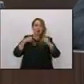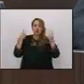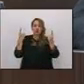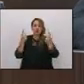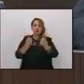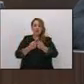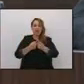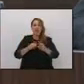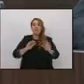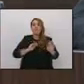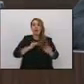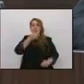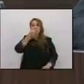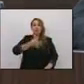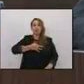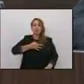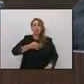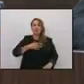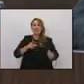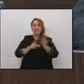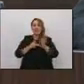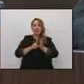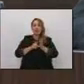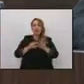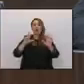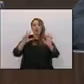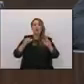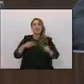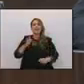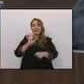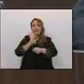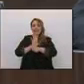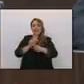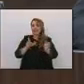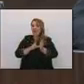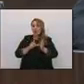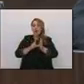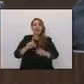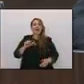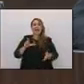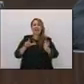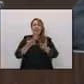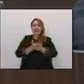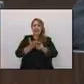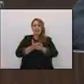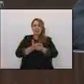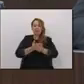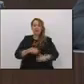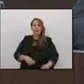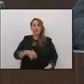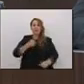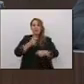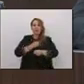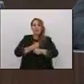ما قلت له حول قانون 08-15 كل هذا الملف نعمل